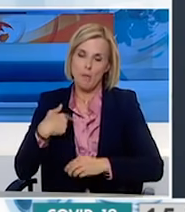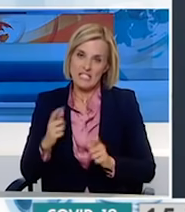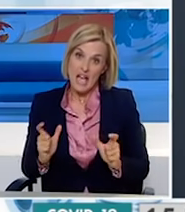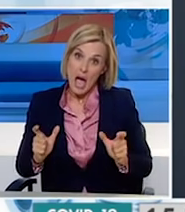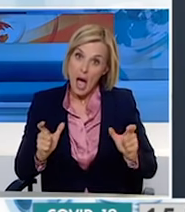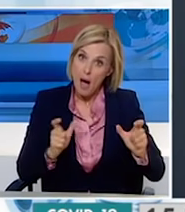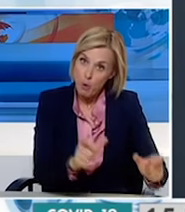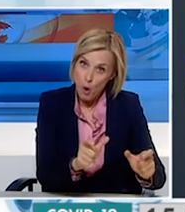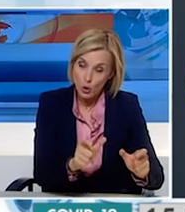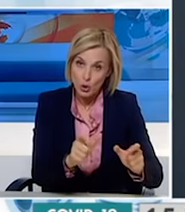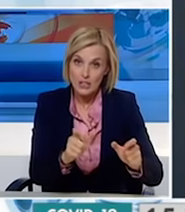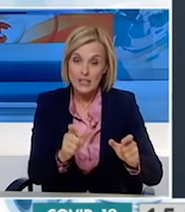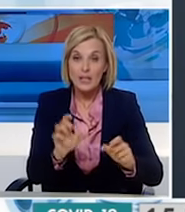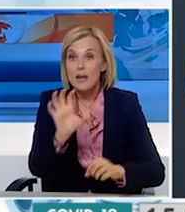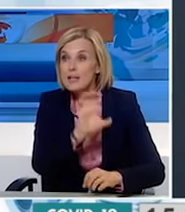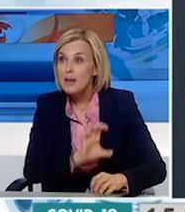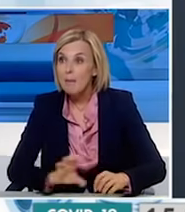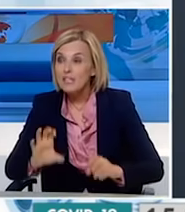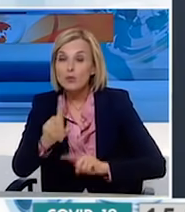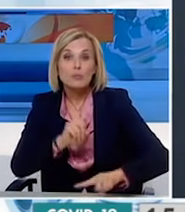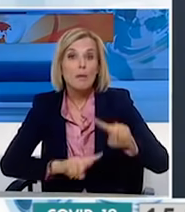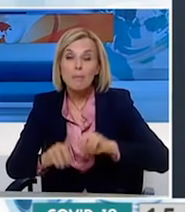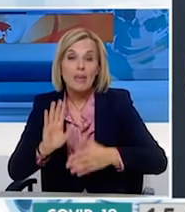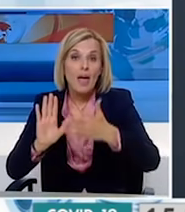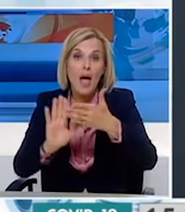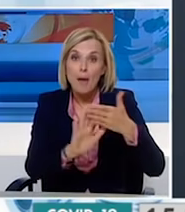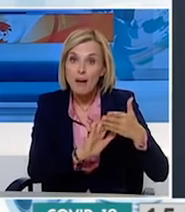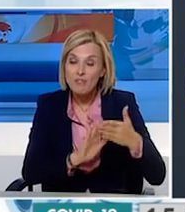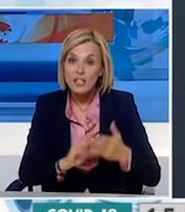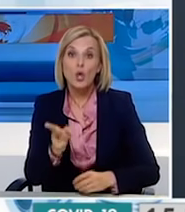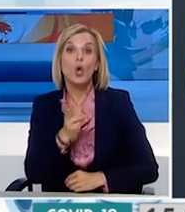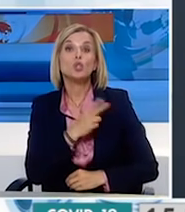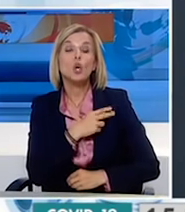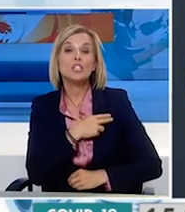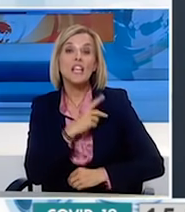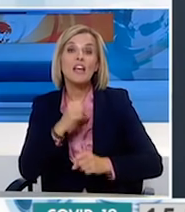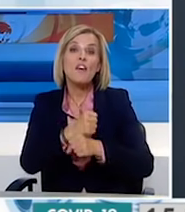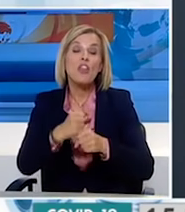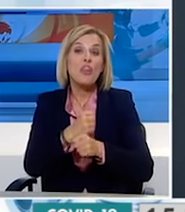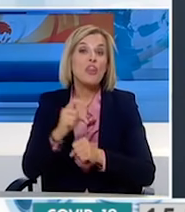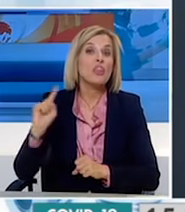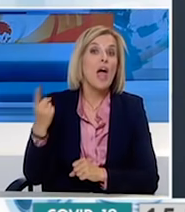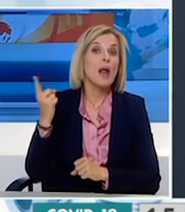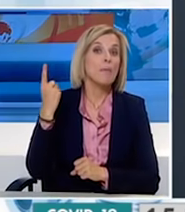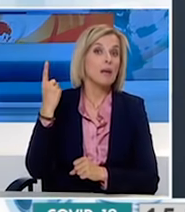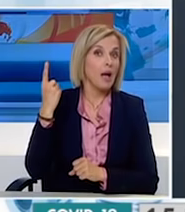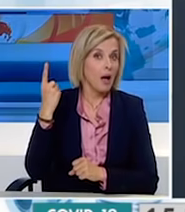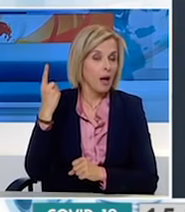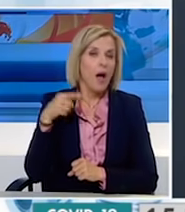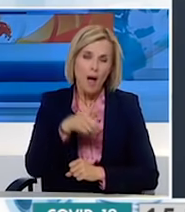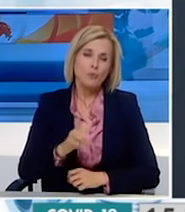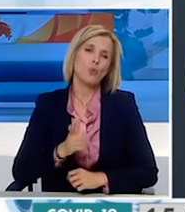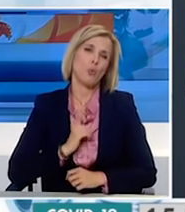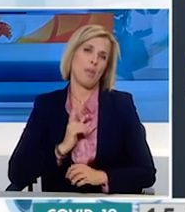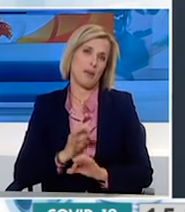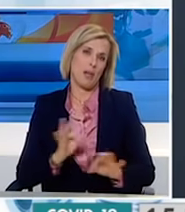ιχνηλάτιση των επαφών, η θεραπεία, η έγκαιρη θεραπεία στους ανθρώπους οι οποίοι κινδυνεύουν περισσότερο. Είναι αναμενόμενο.